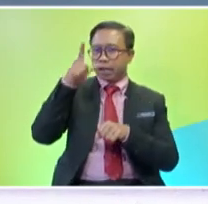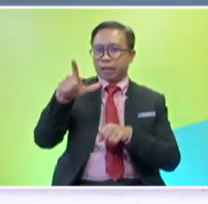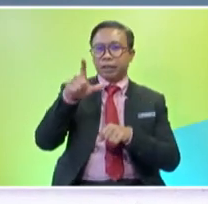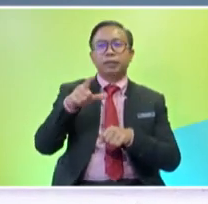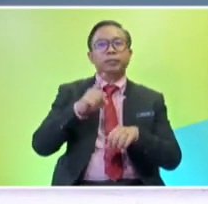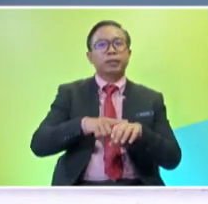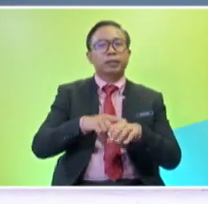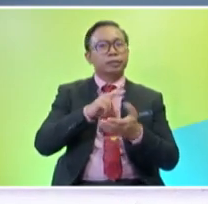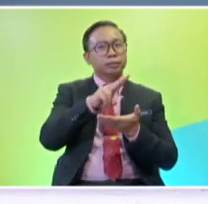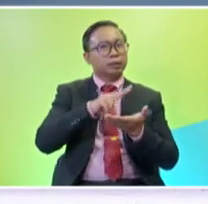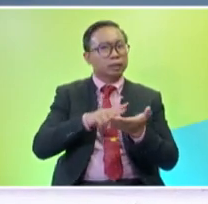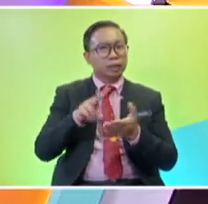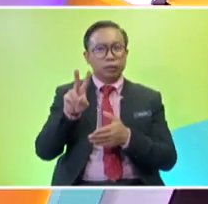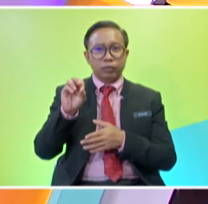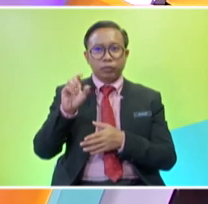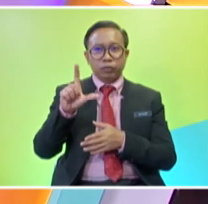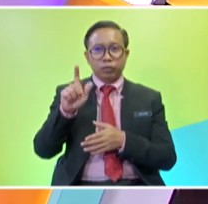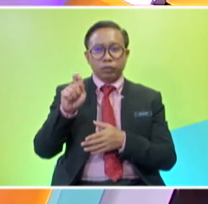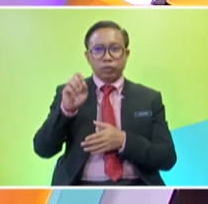daripada bacaan